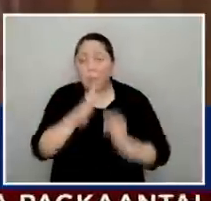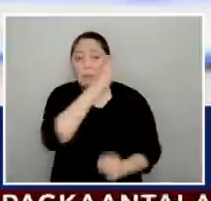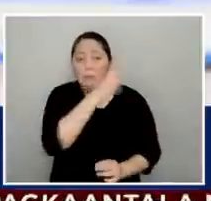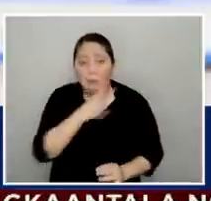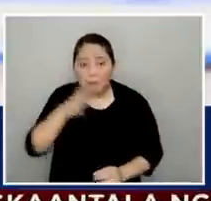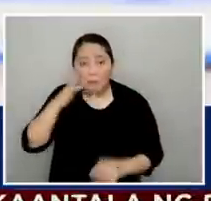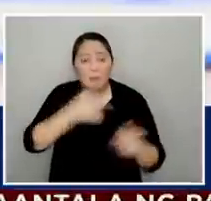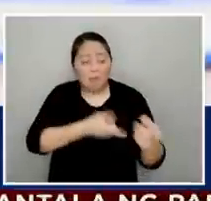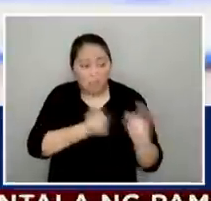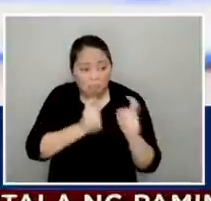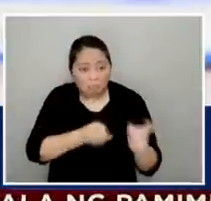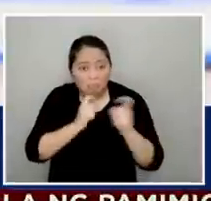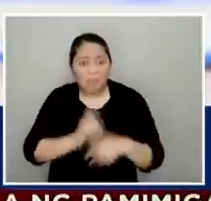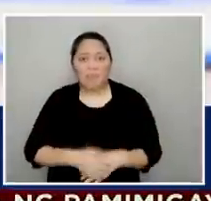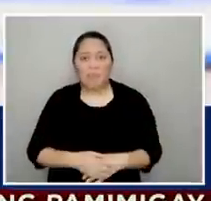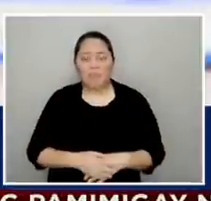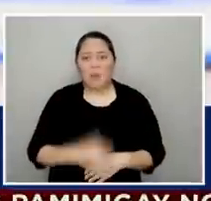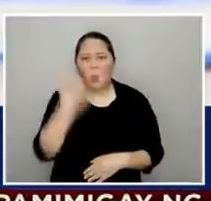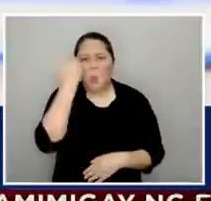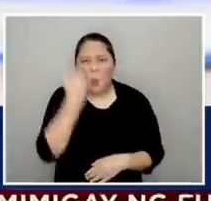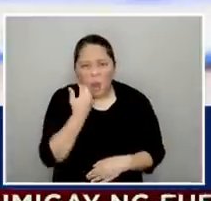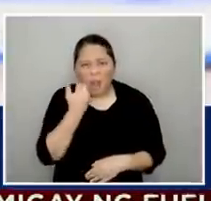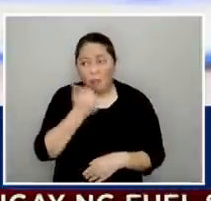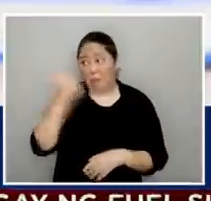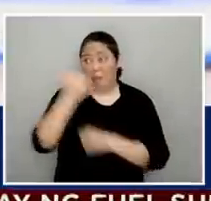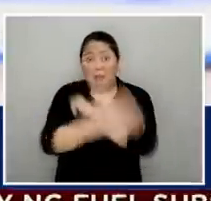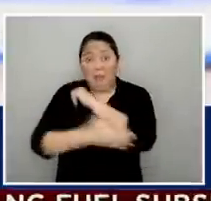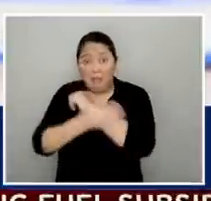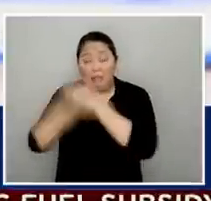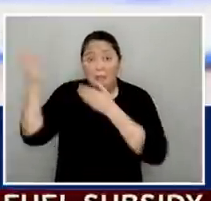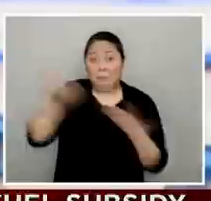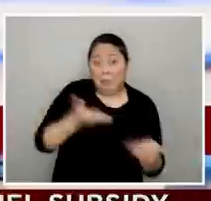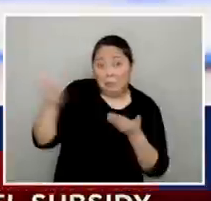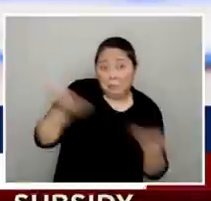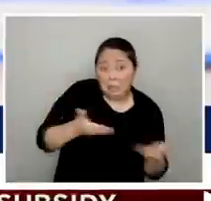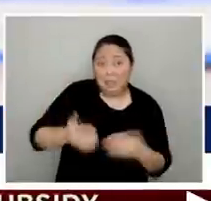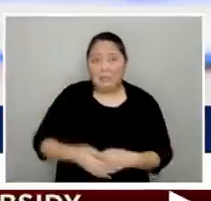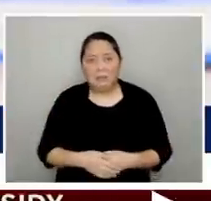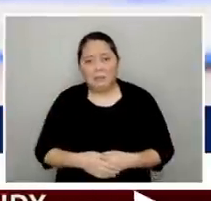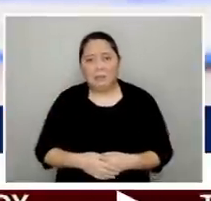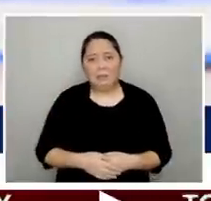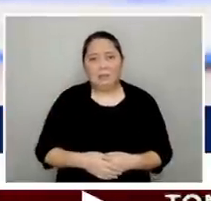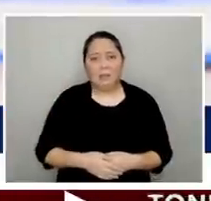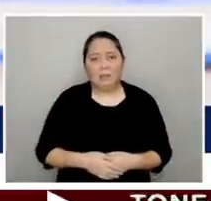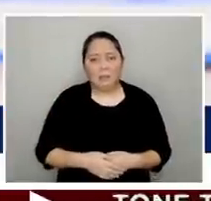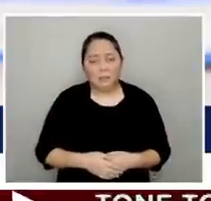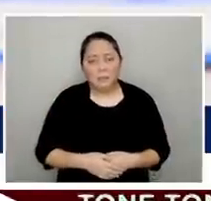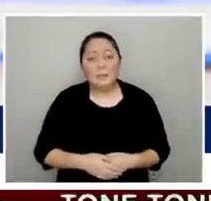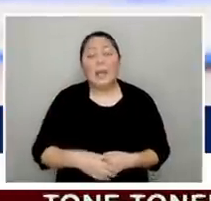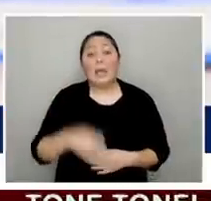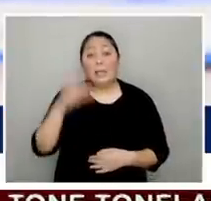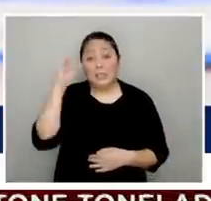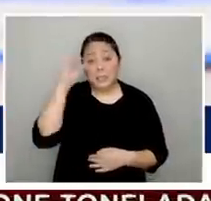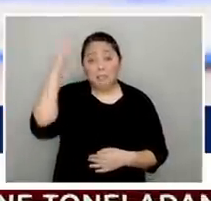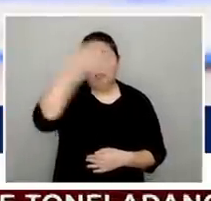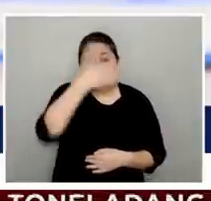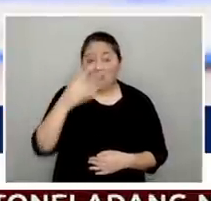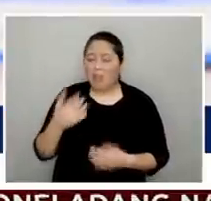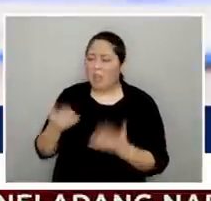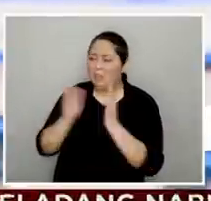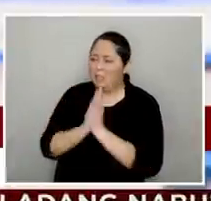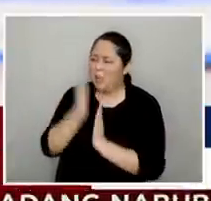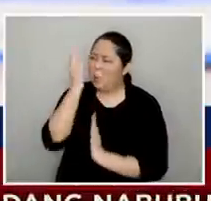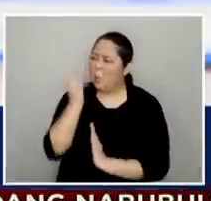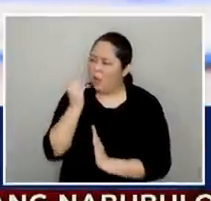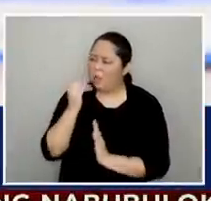serbisyo. Kinuestyon ni Lacson ang pasya ng LTFRB na itigil ng pamimigay ng fuel subsidy sa mga driver at operator ng